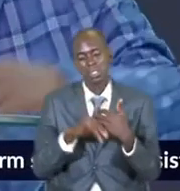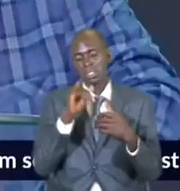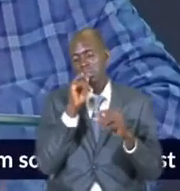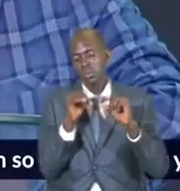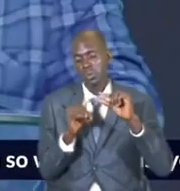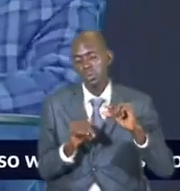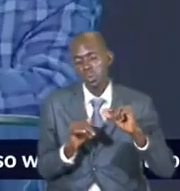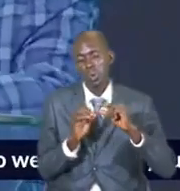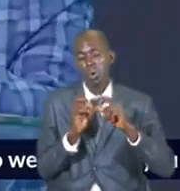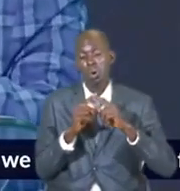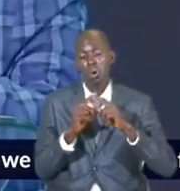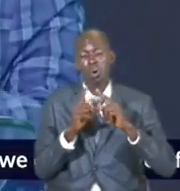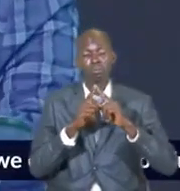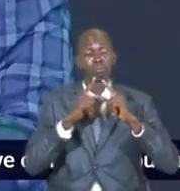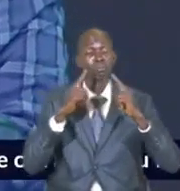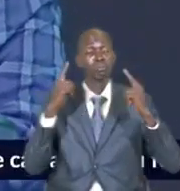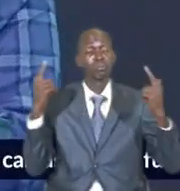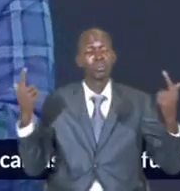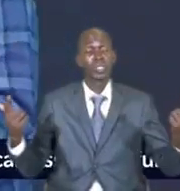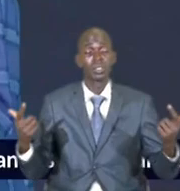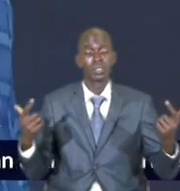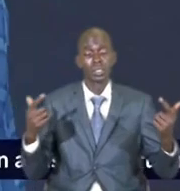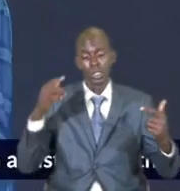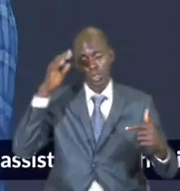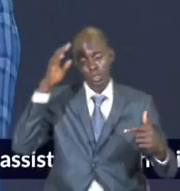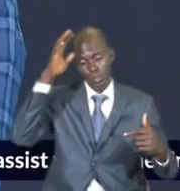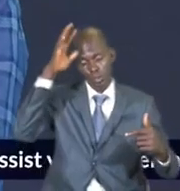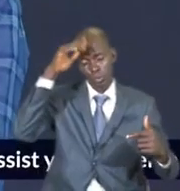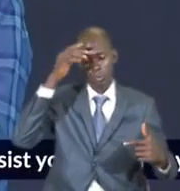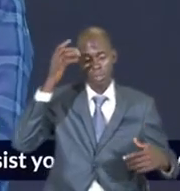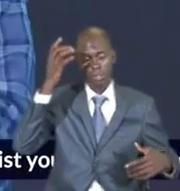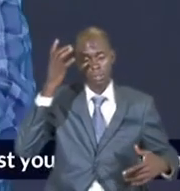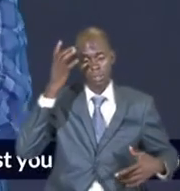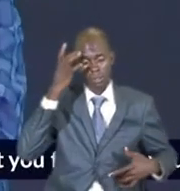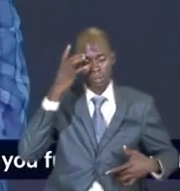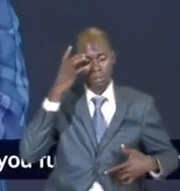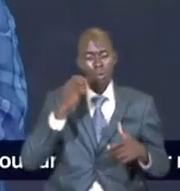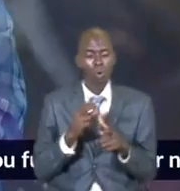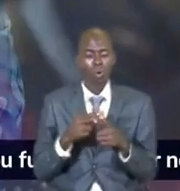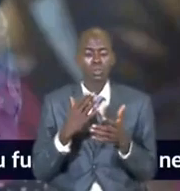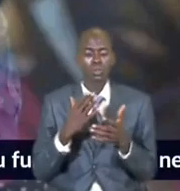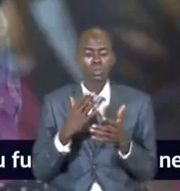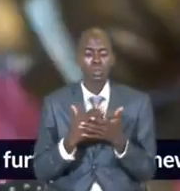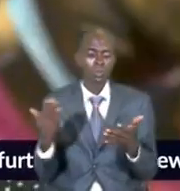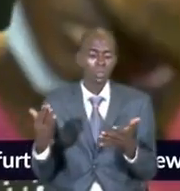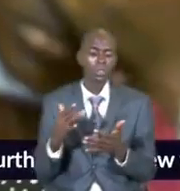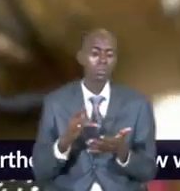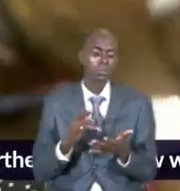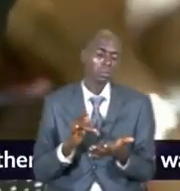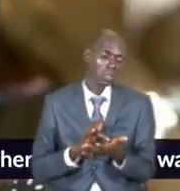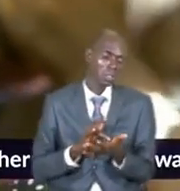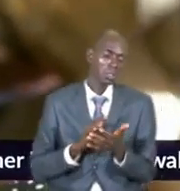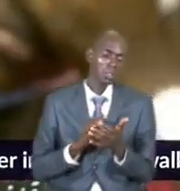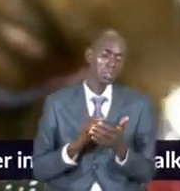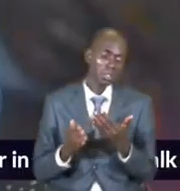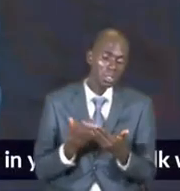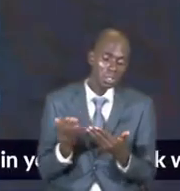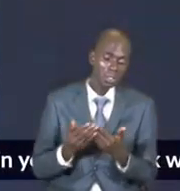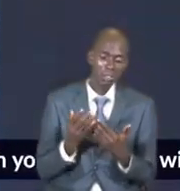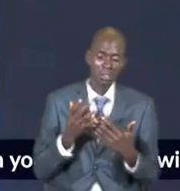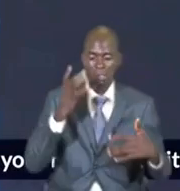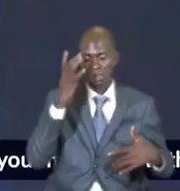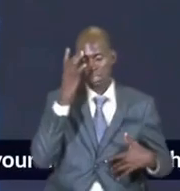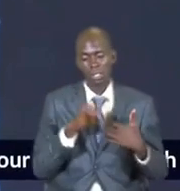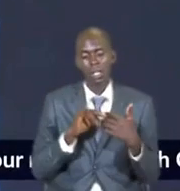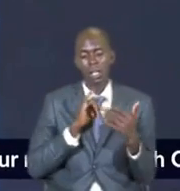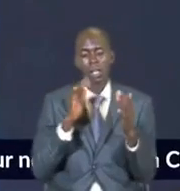ibu, maọbụ nke na-apụghị ịgwọ agwọ, maọbụ nke a pụrụ ịgwọ agwọ. Ana m ekpe ekpere n'abalị a, n'iru ọma